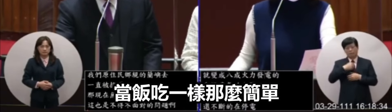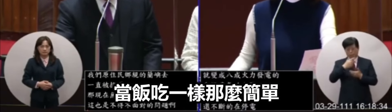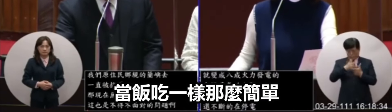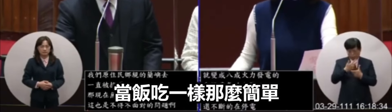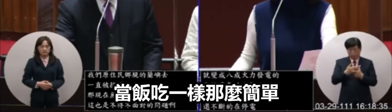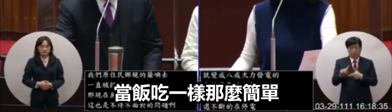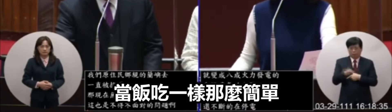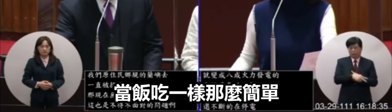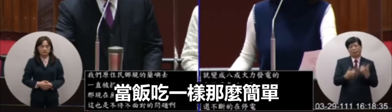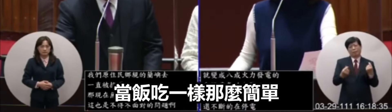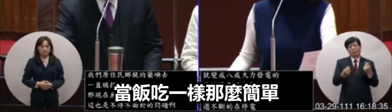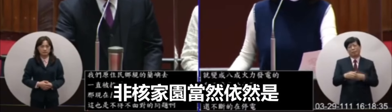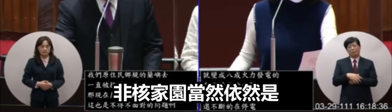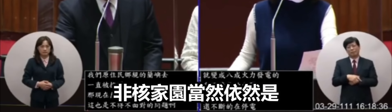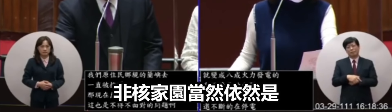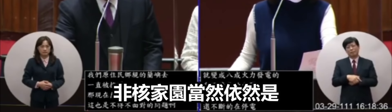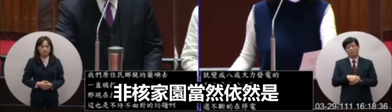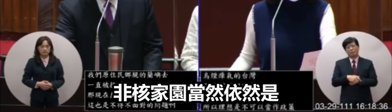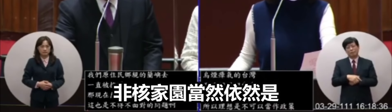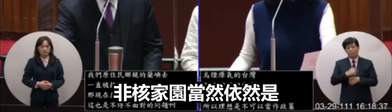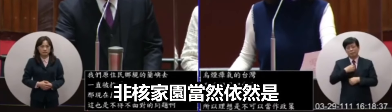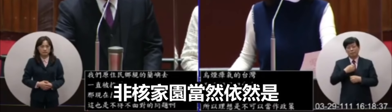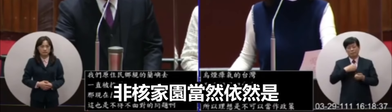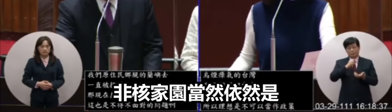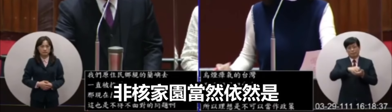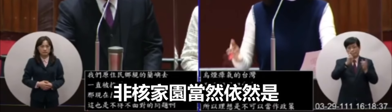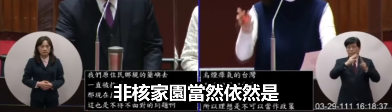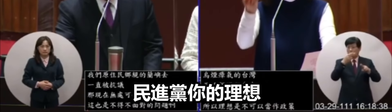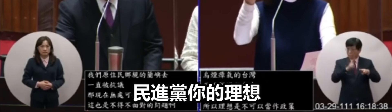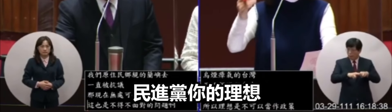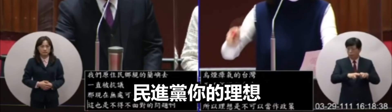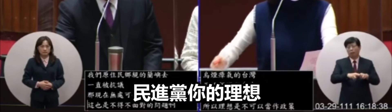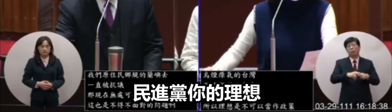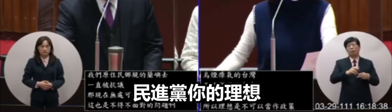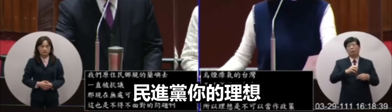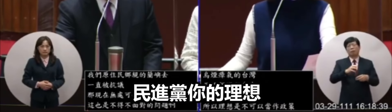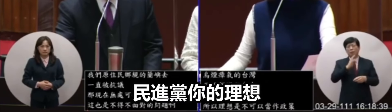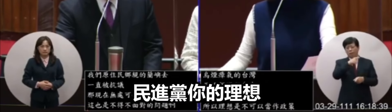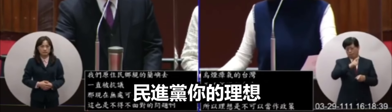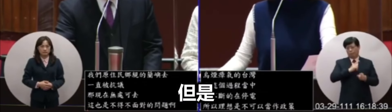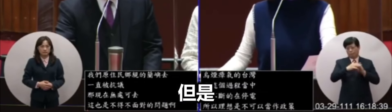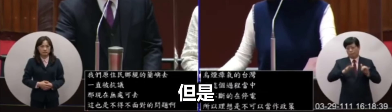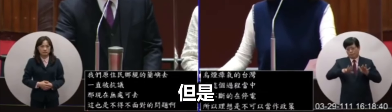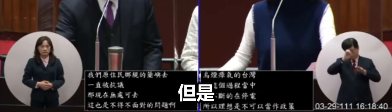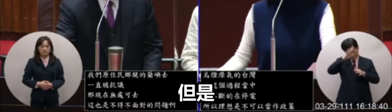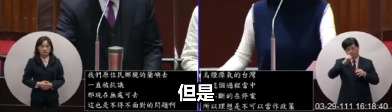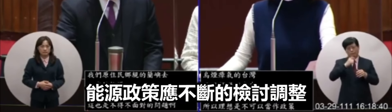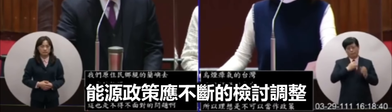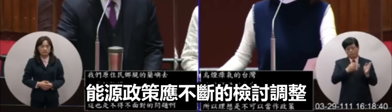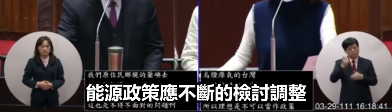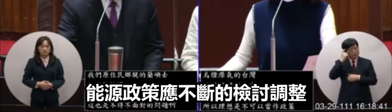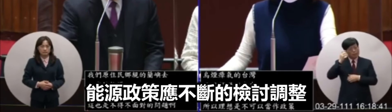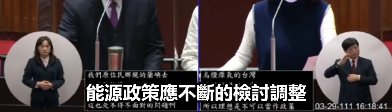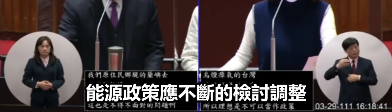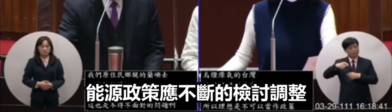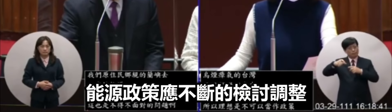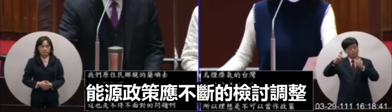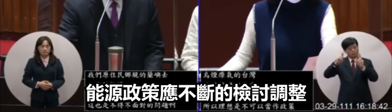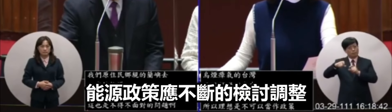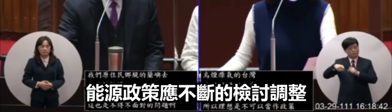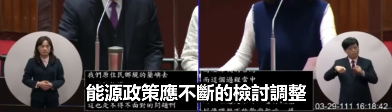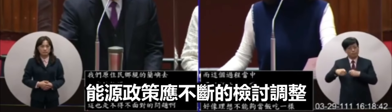一样那么简单。非核家园当然依然是民进党你的理想，但是能源政